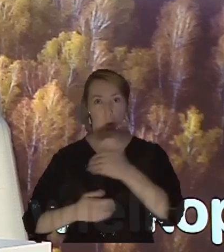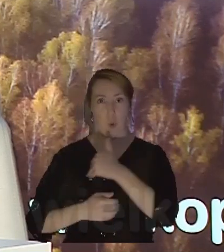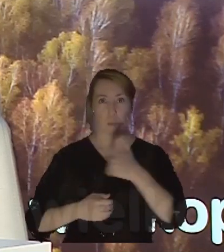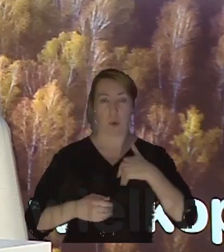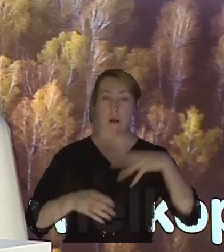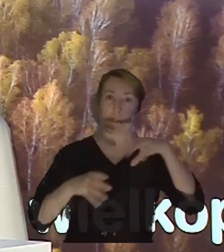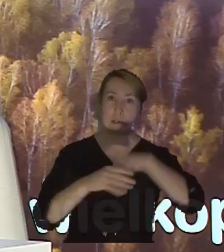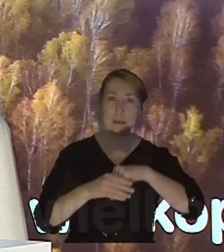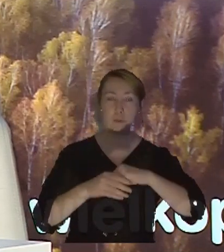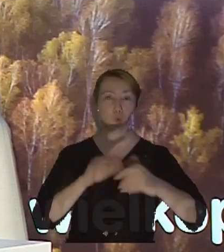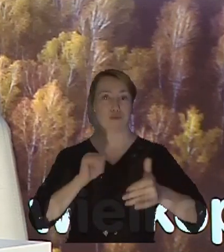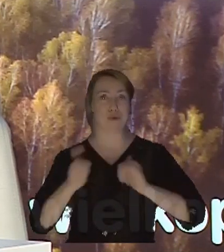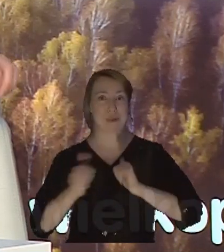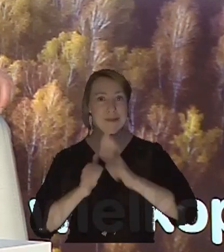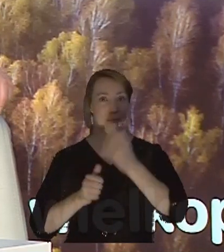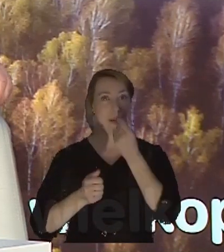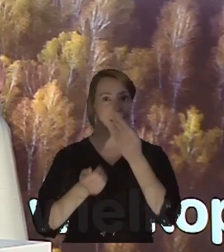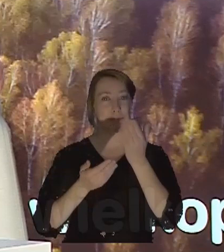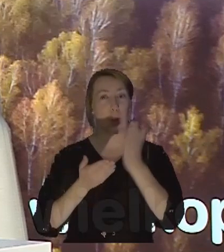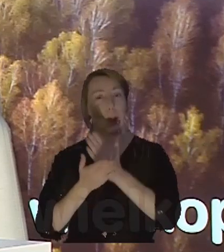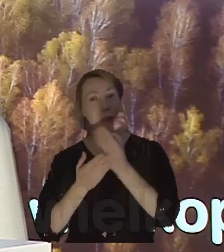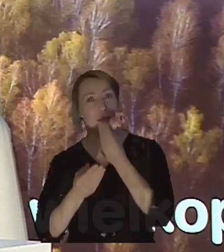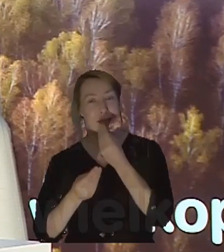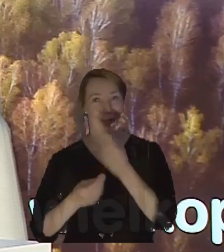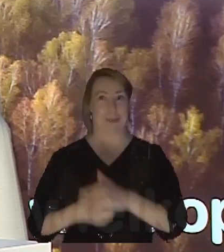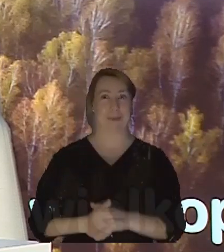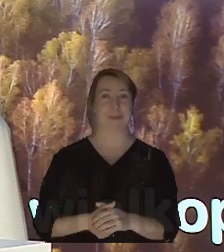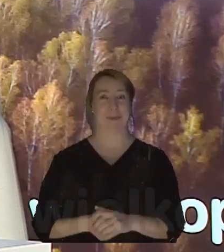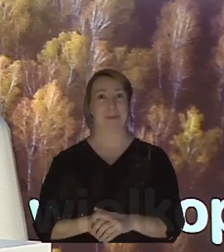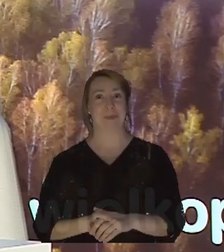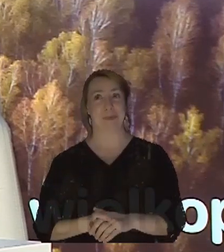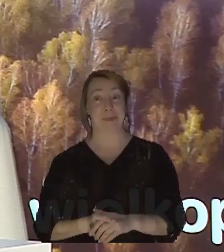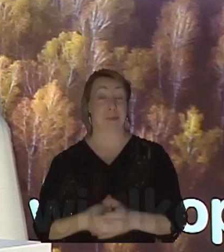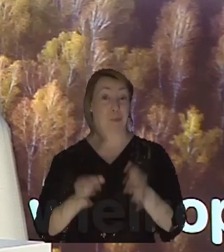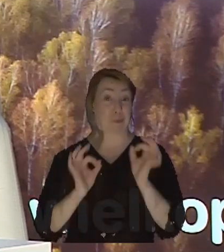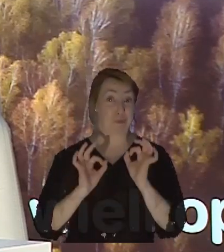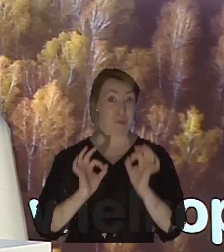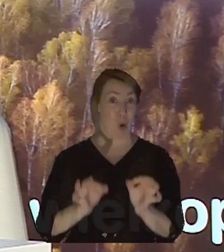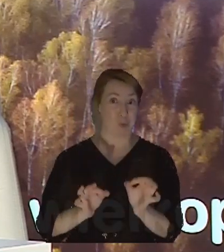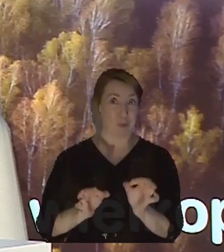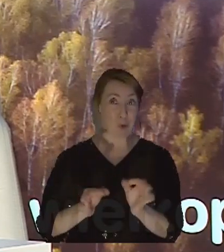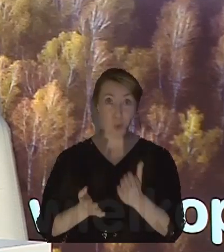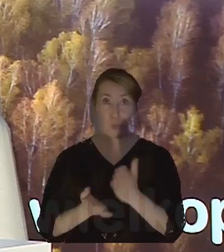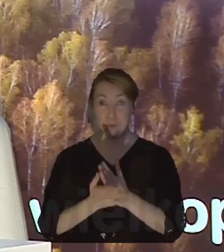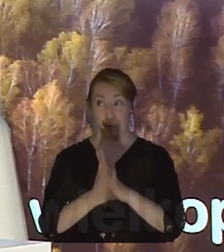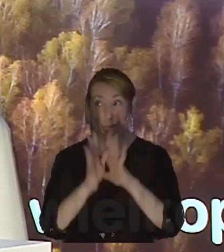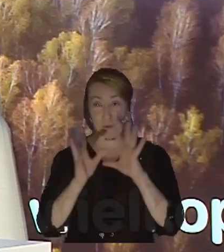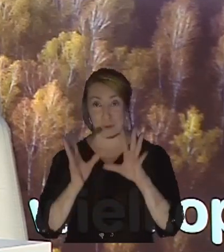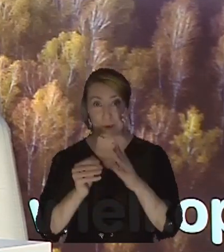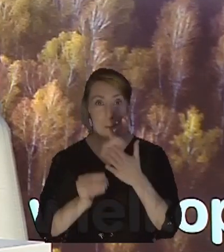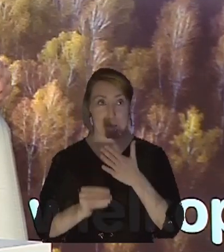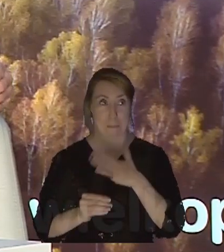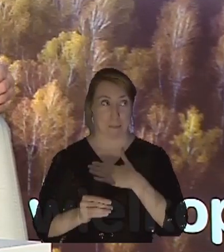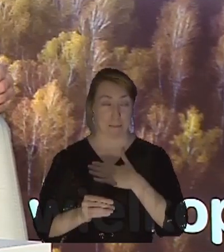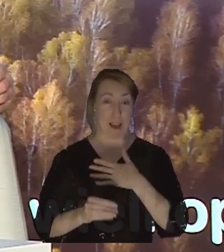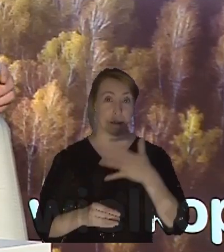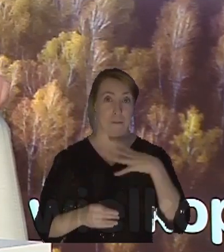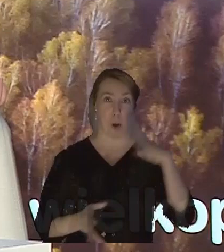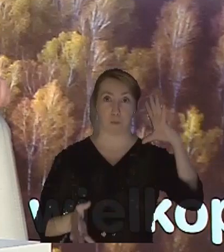turystyki kulinarnej. No dobrze, to skoro już to wszystko mamy, no to warto